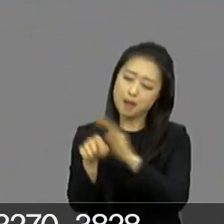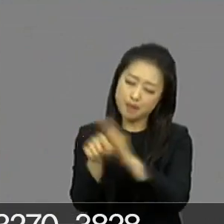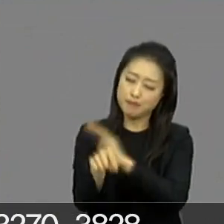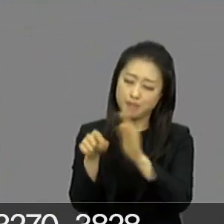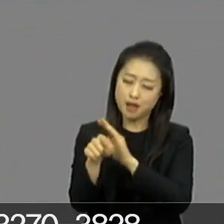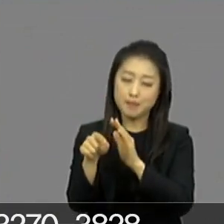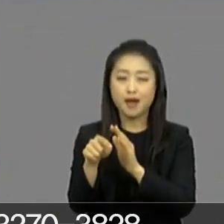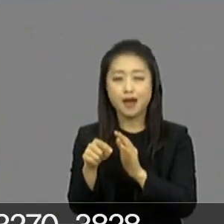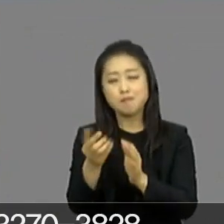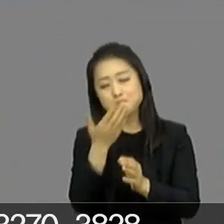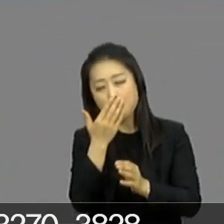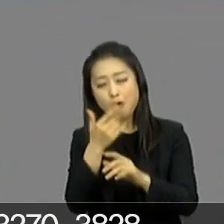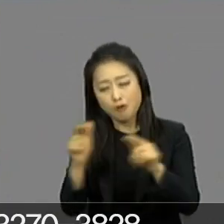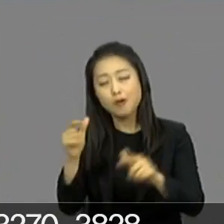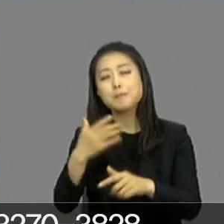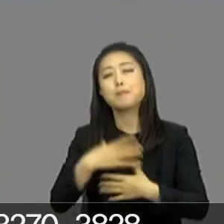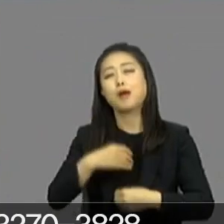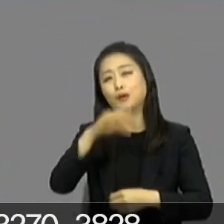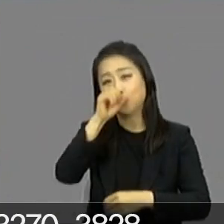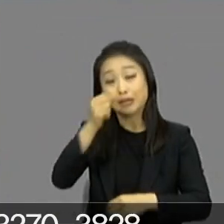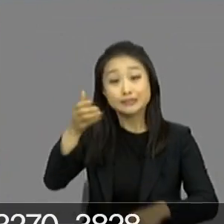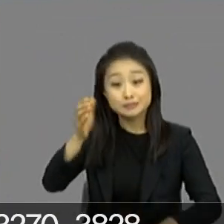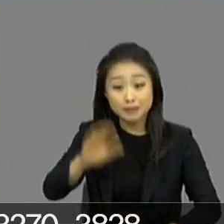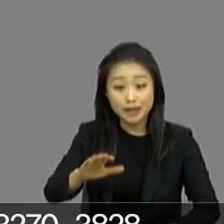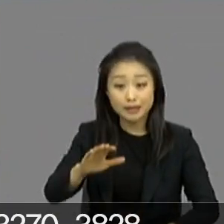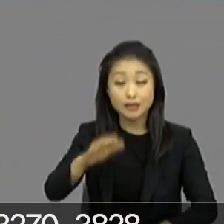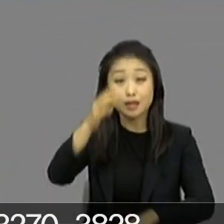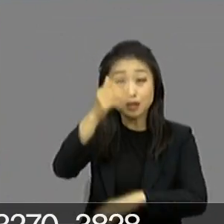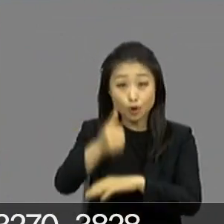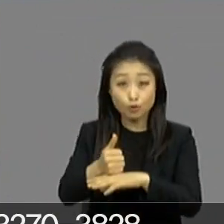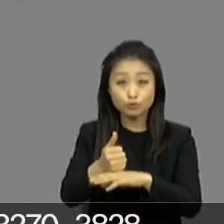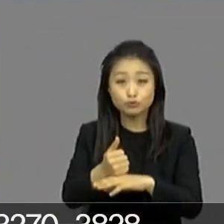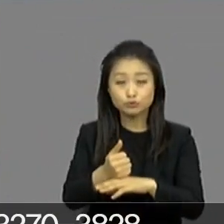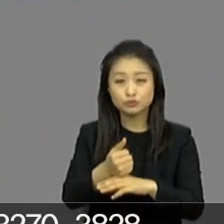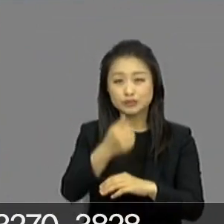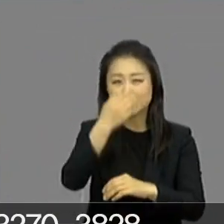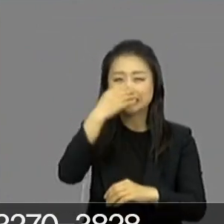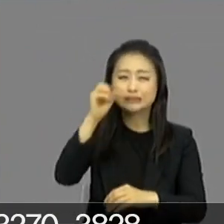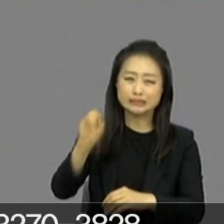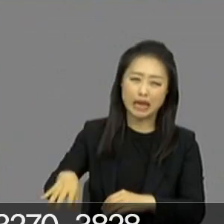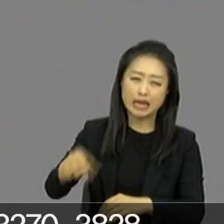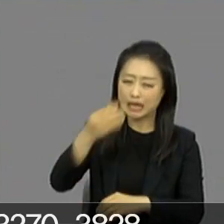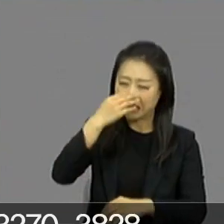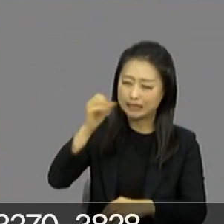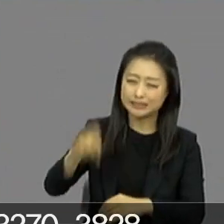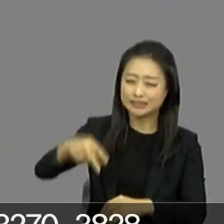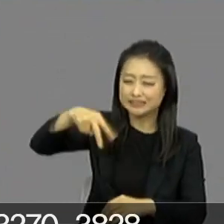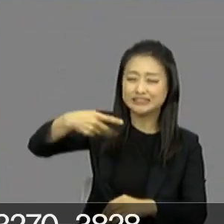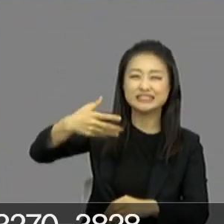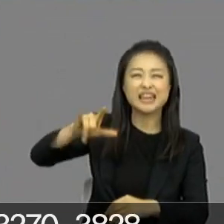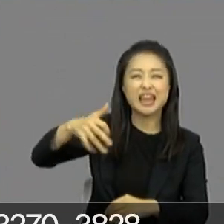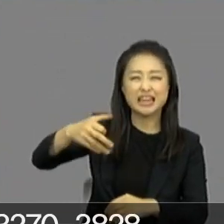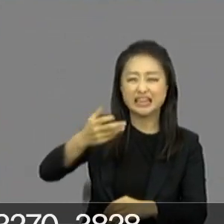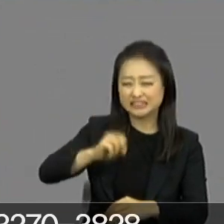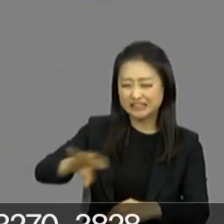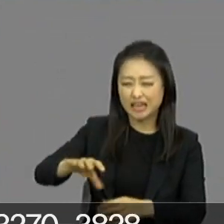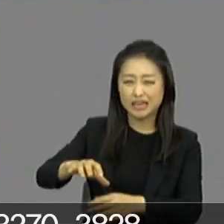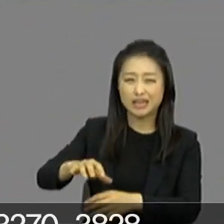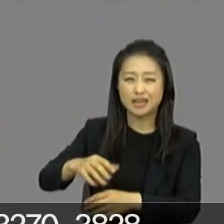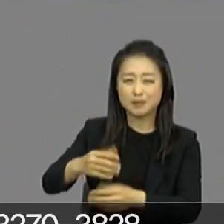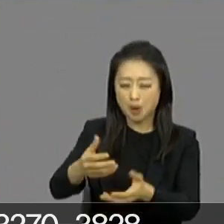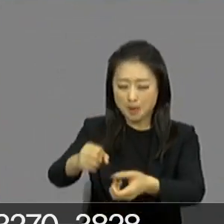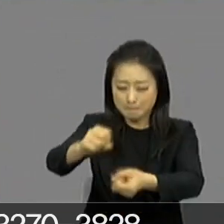있겠죠 뭐 이런건데 저는 이게 광경에 굉장히 나쁘다고 생각합니다 자원을 이용한 구독 경제를 하면요 대부분 들이 있게